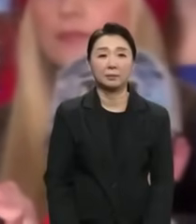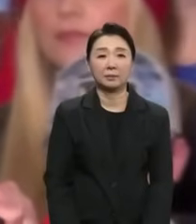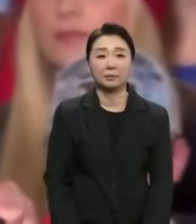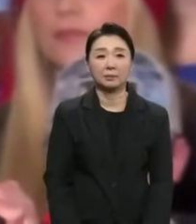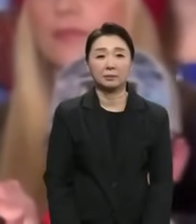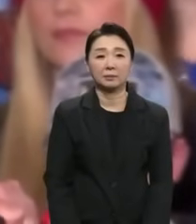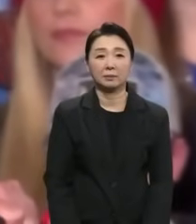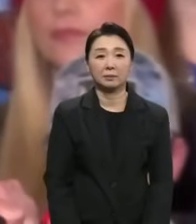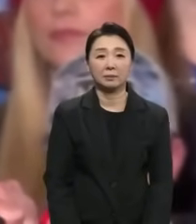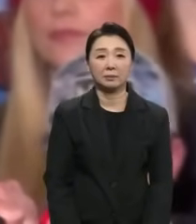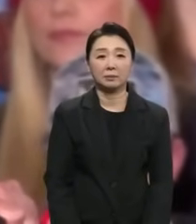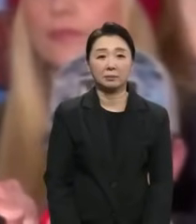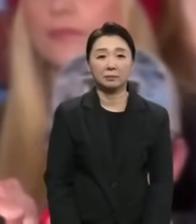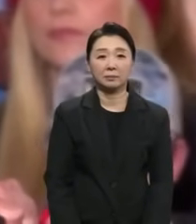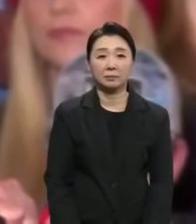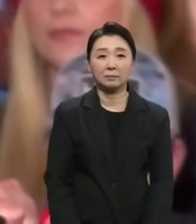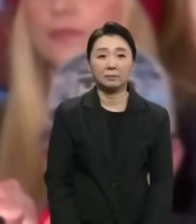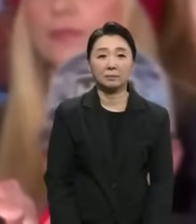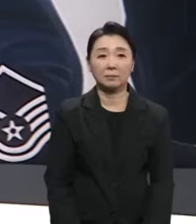워싱턴에서 JTBC 김필규입니다.